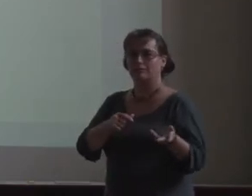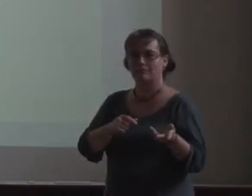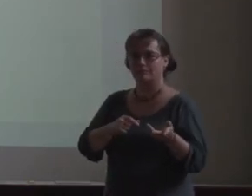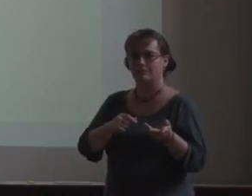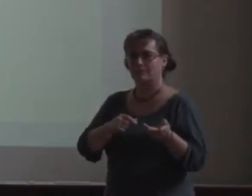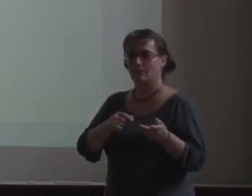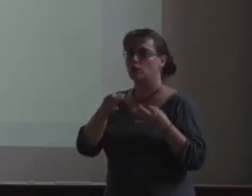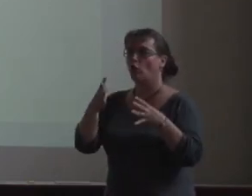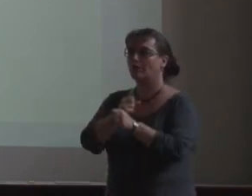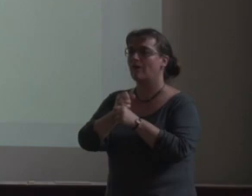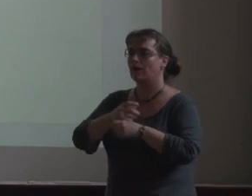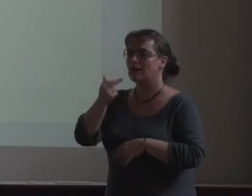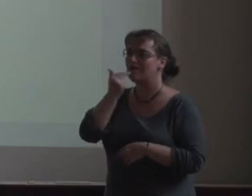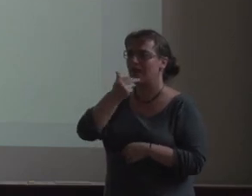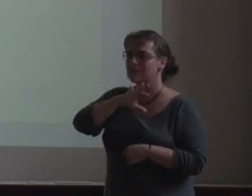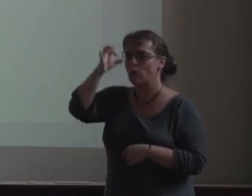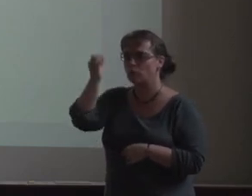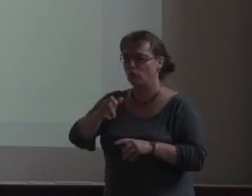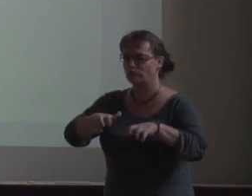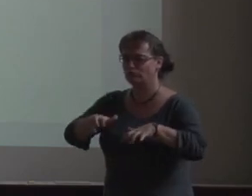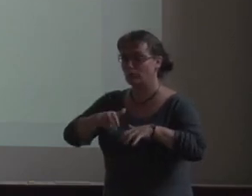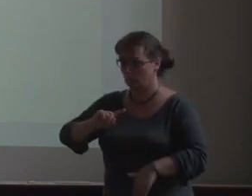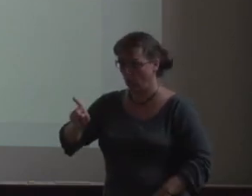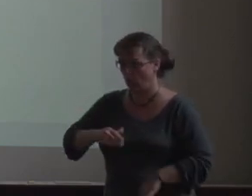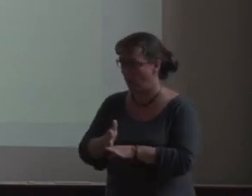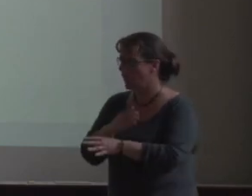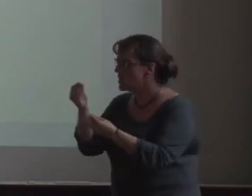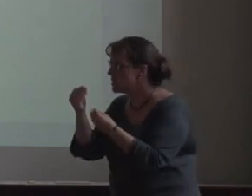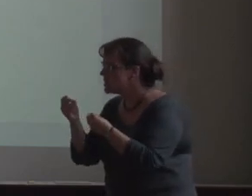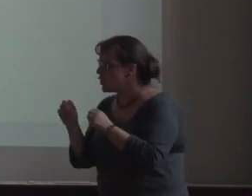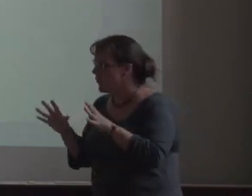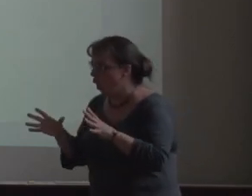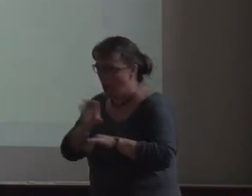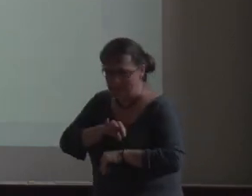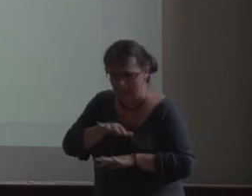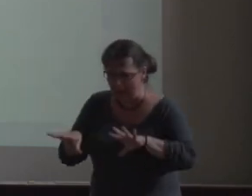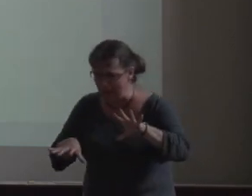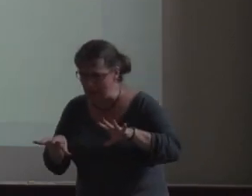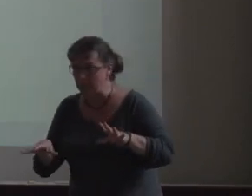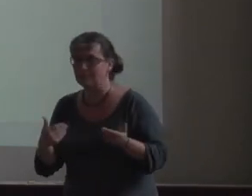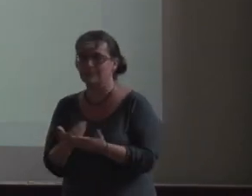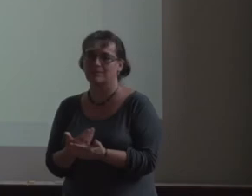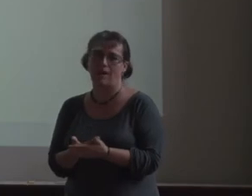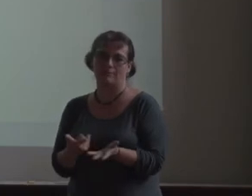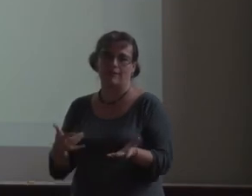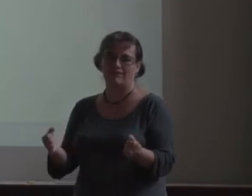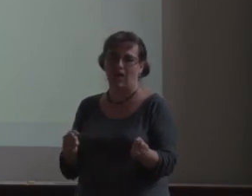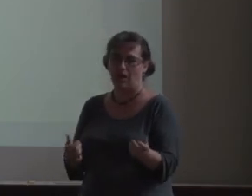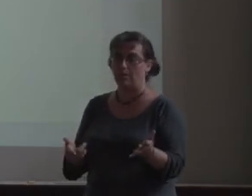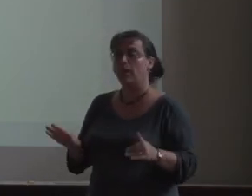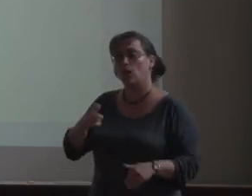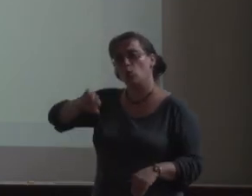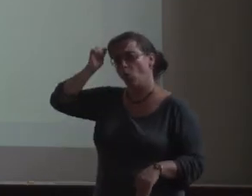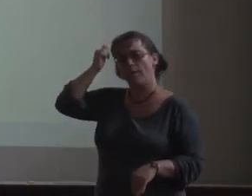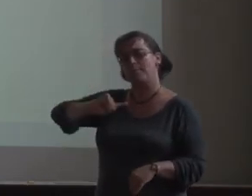vraiment les détails d'Async.io, ça demande beaucoup de temps. Mais c'est quelque chose qu'on regrette absolument pas.